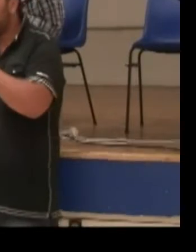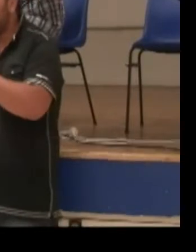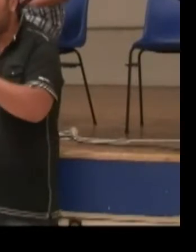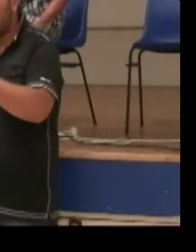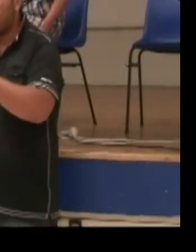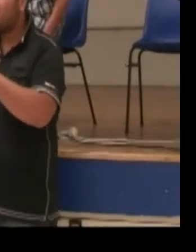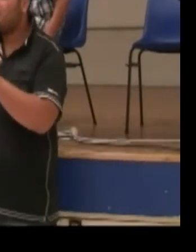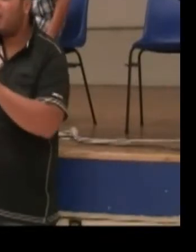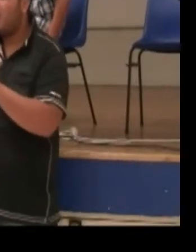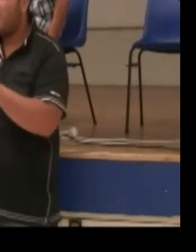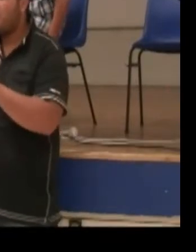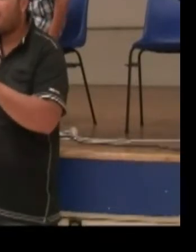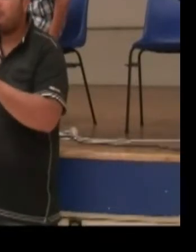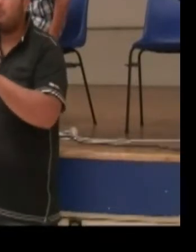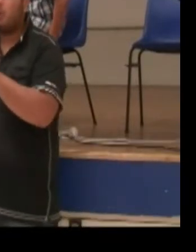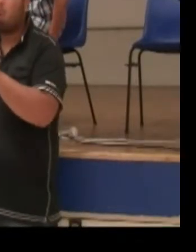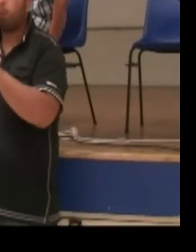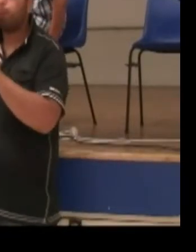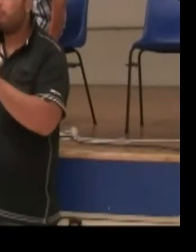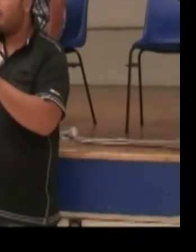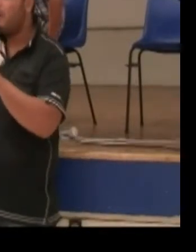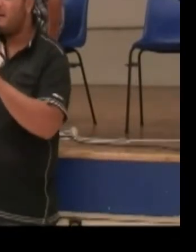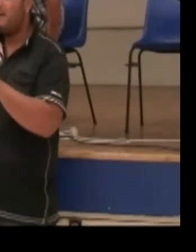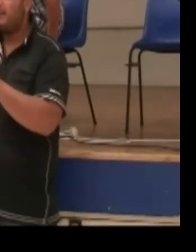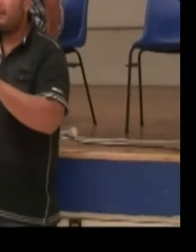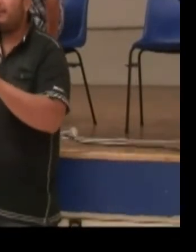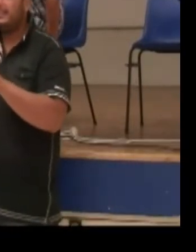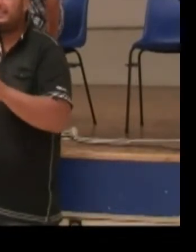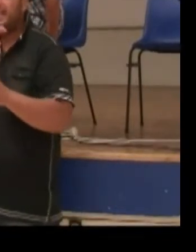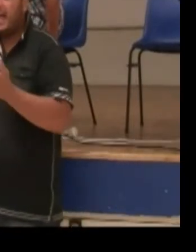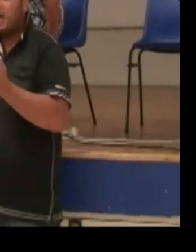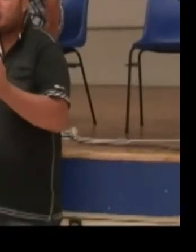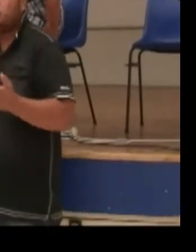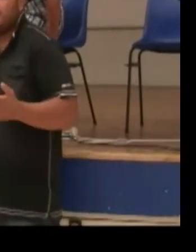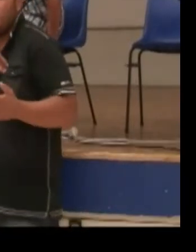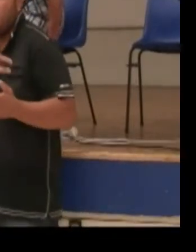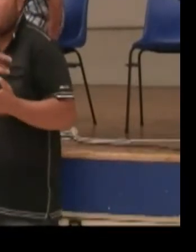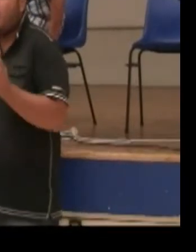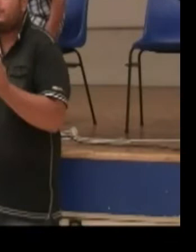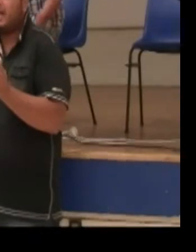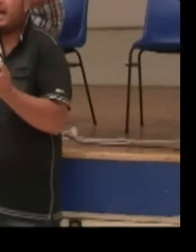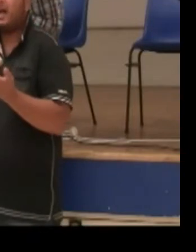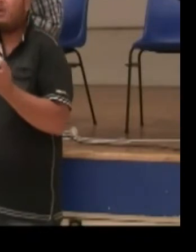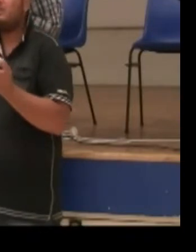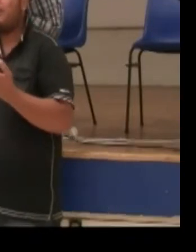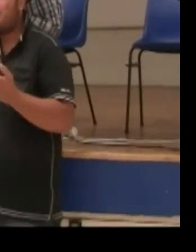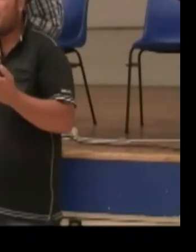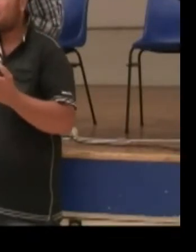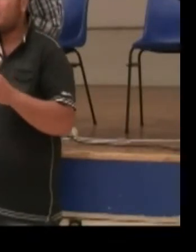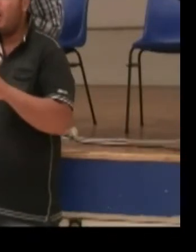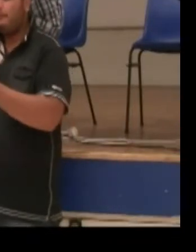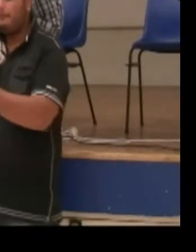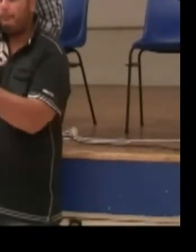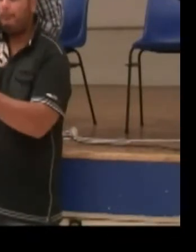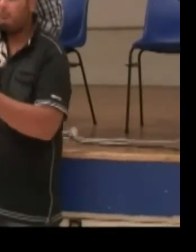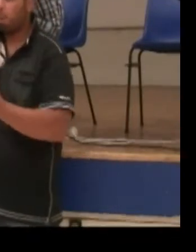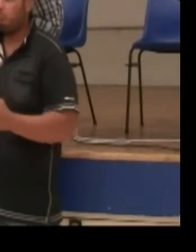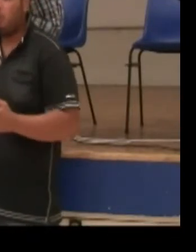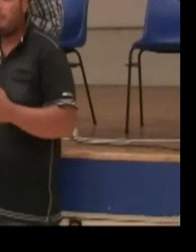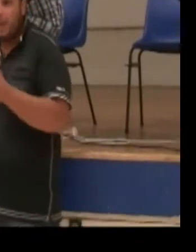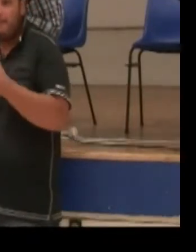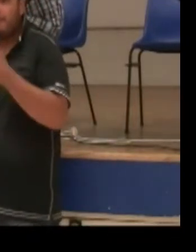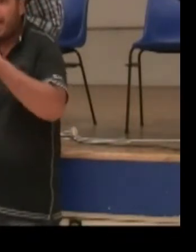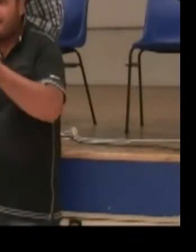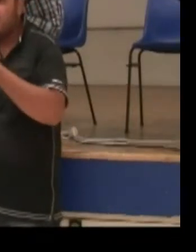l'abri. Pourquoi? Parce qu'ils étaient dans une forteresse et cette forteresse était autosuffisante. Ils pensaient qu'ils étaient à l'abri. Et même les compagnons du